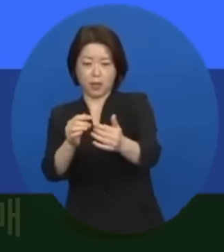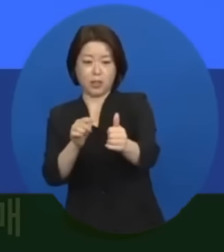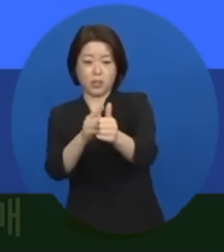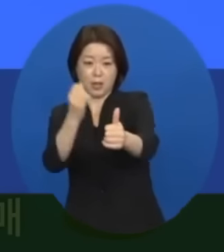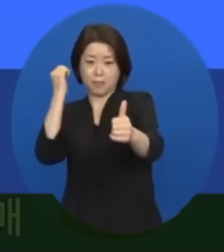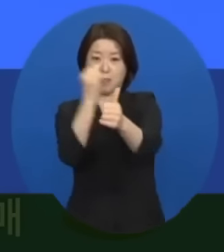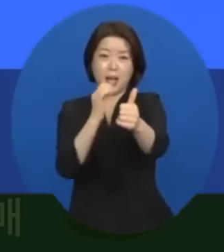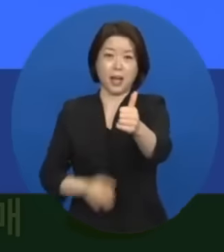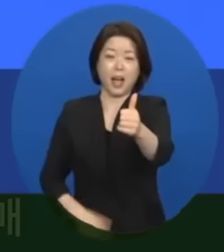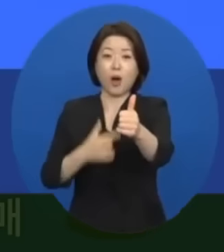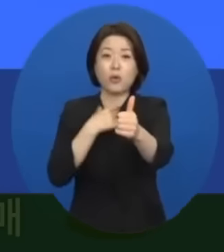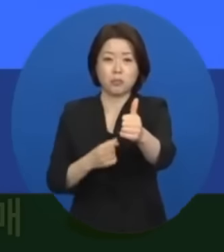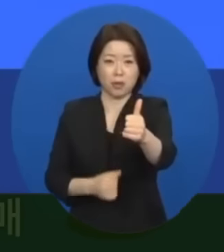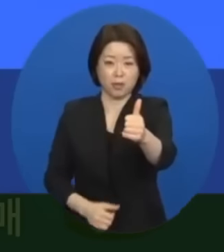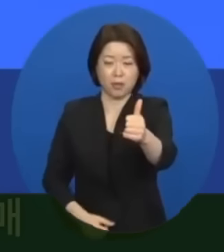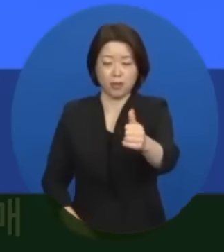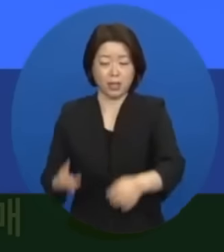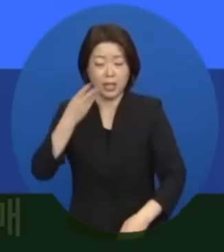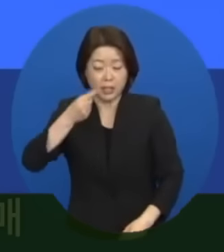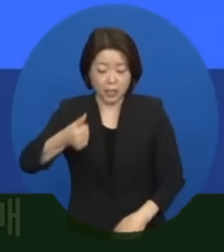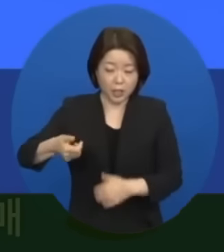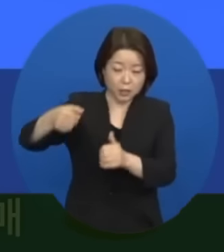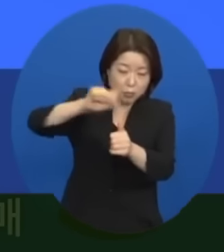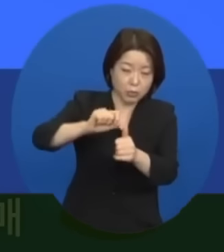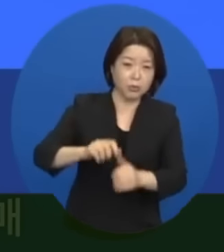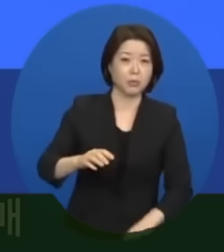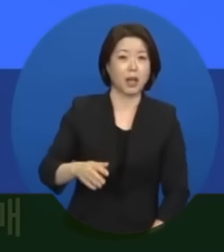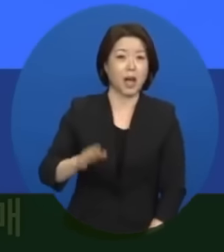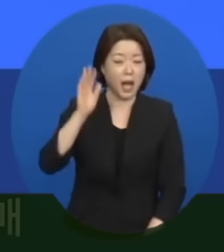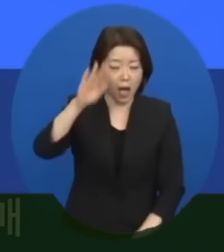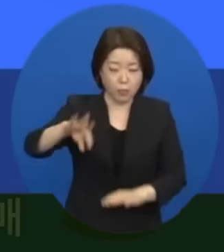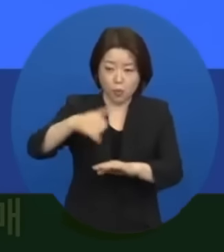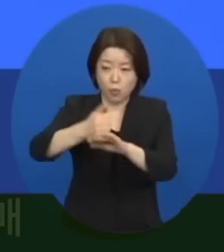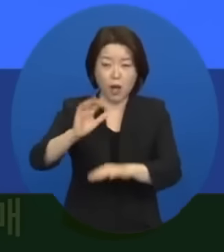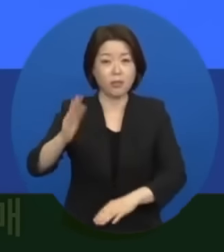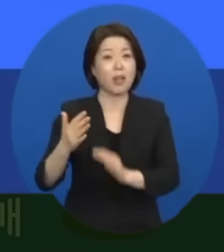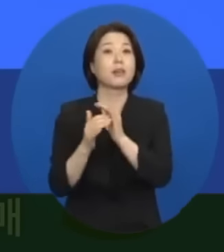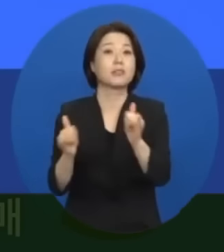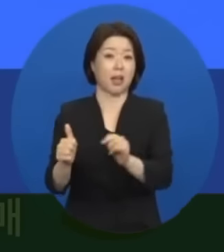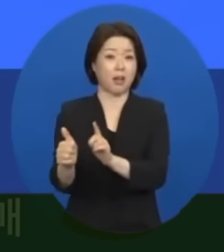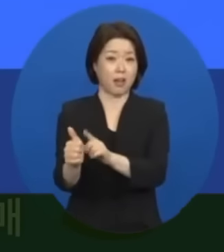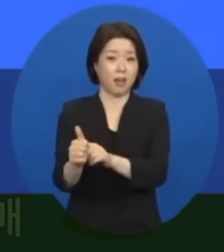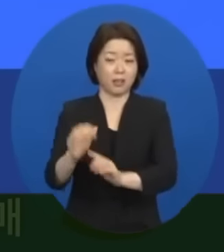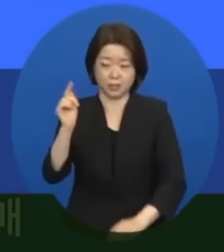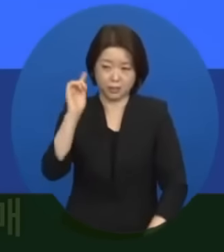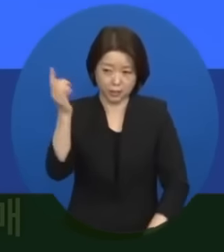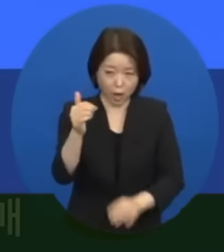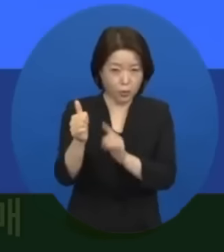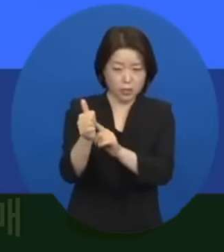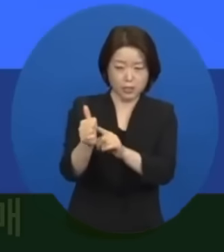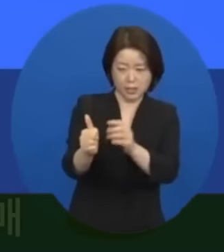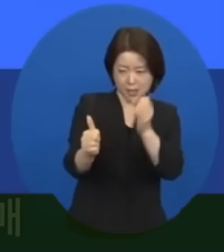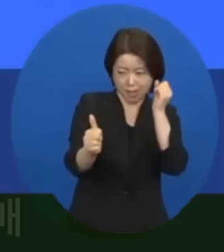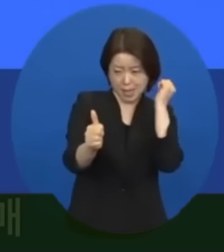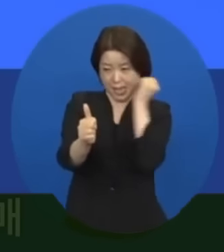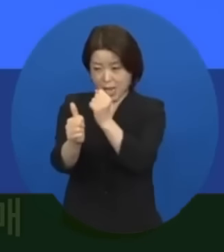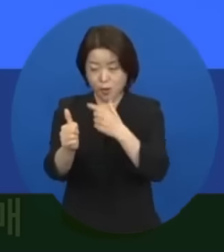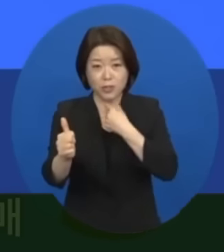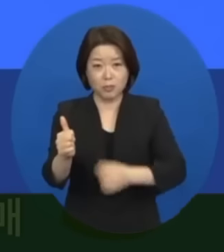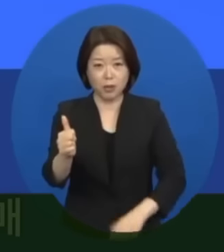겁니다 기름부음 받고 왕으로 앞으로 될 자였는데 그 다윗을 죽이려고 하는 겁니다 그래서 사울이